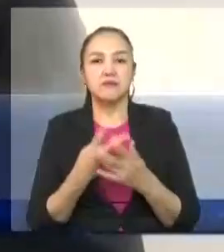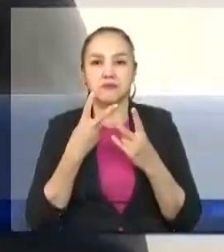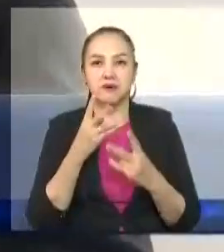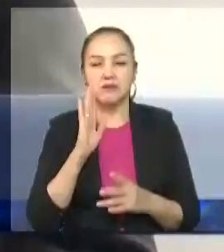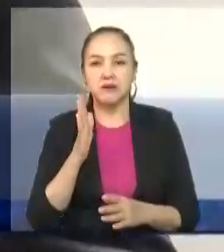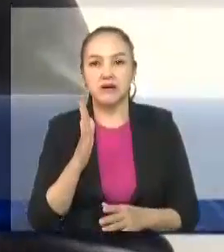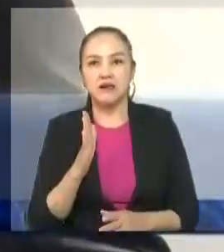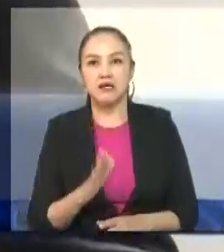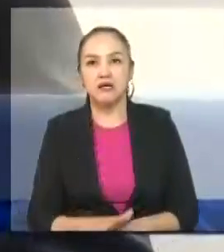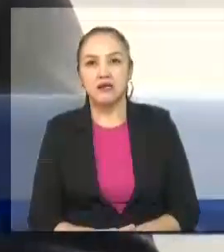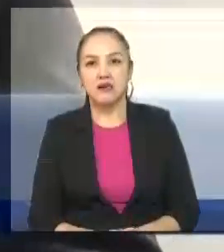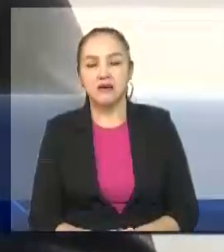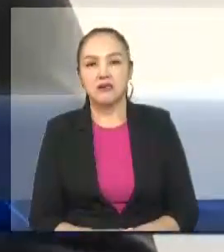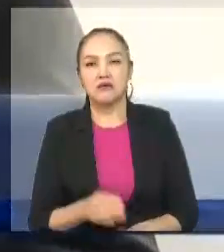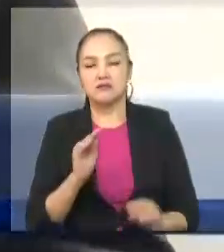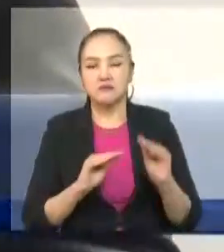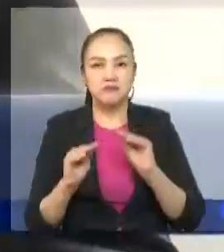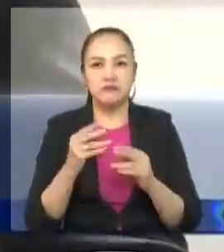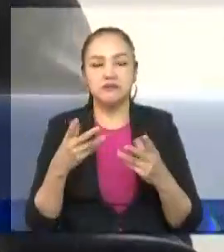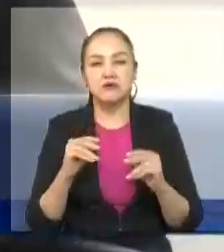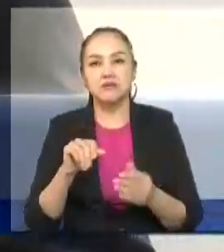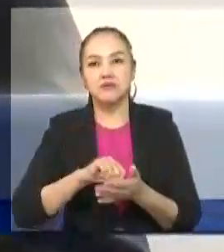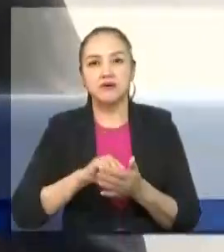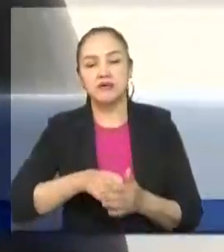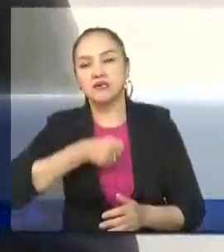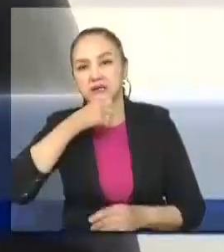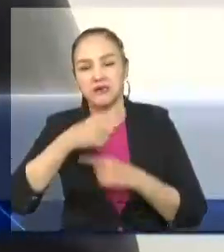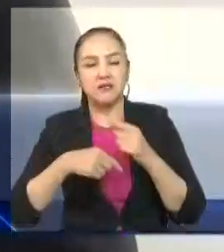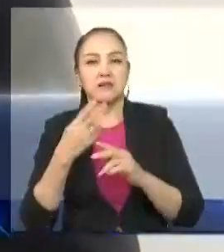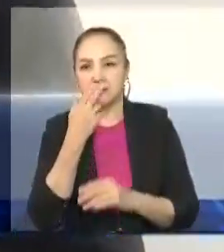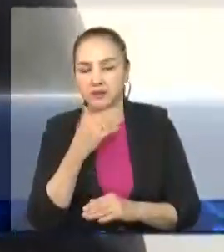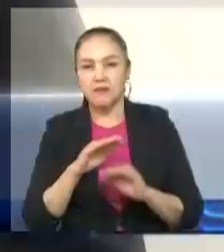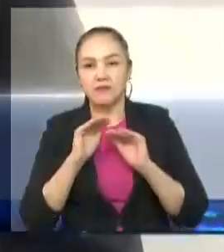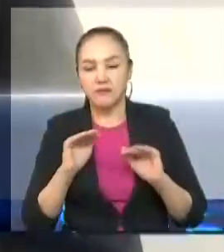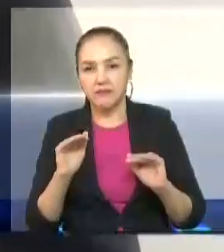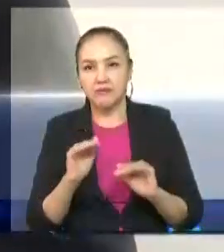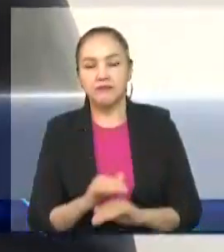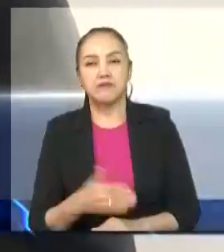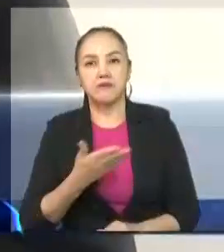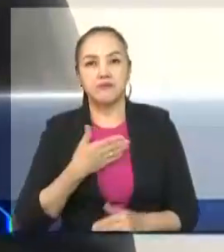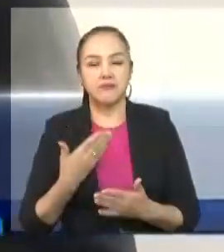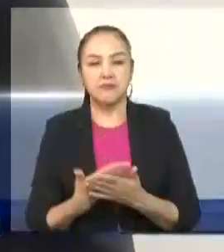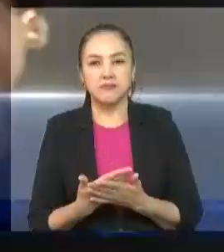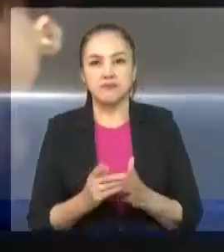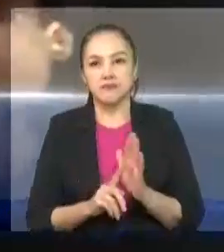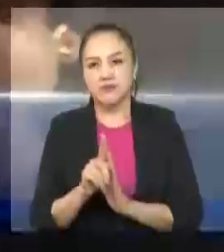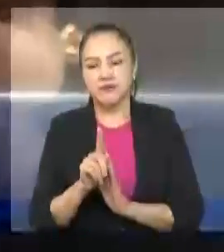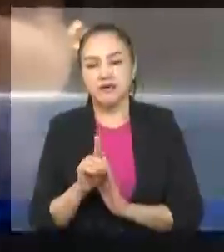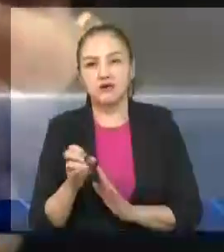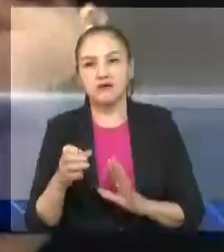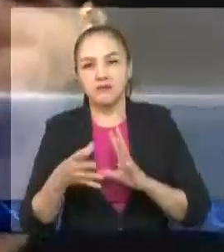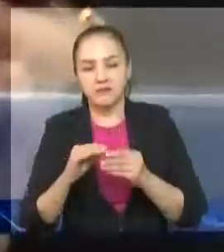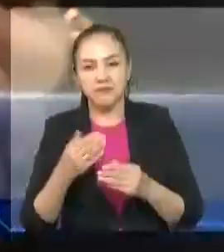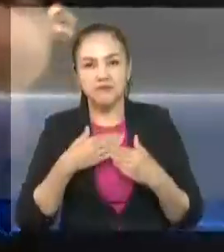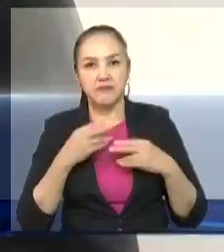будет выглядеть в более сценической сфере, где там будет участвовать и старшее поколение, и младшее поколение. Тем самым мы несем просвещение в общество.